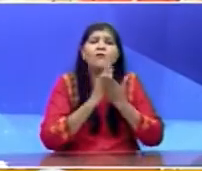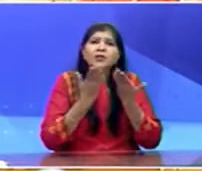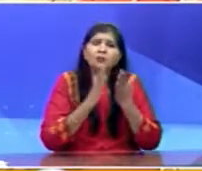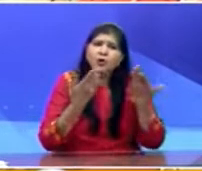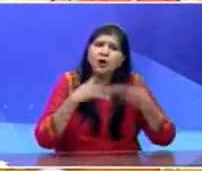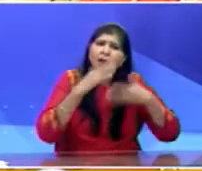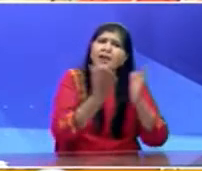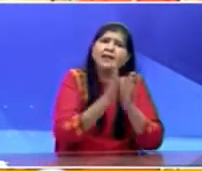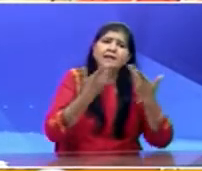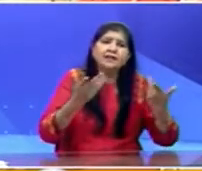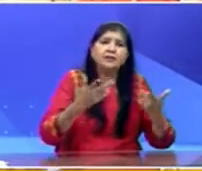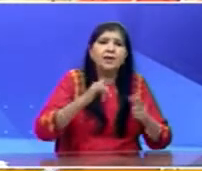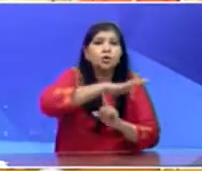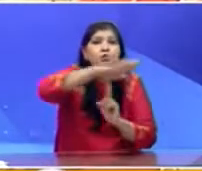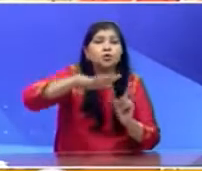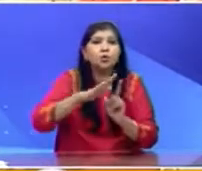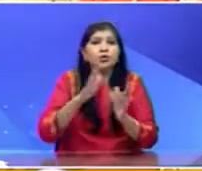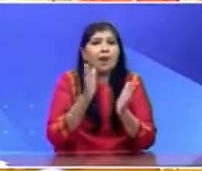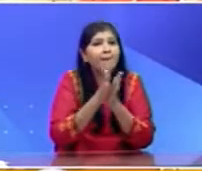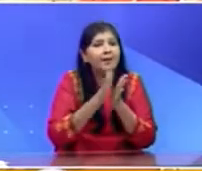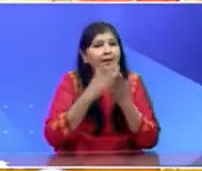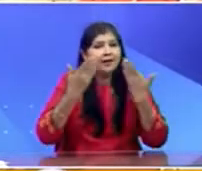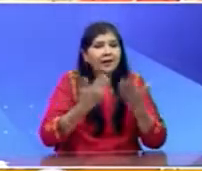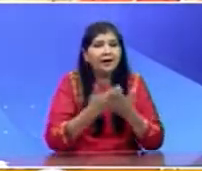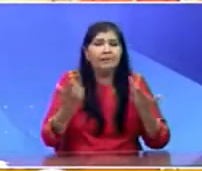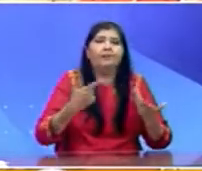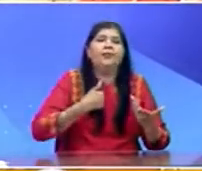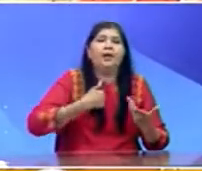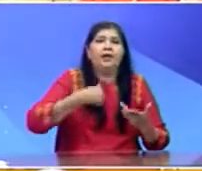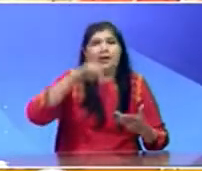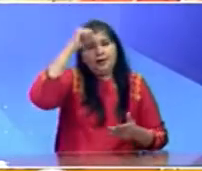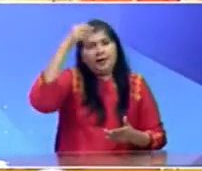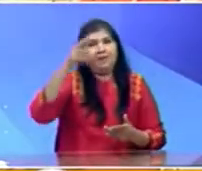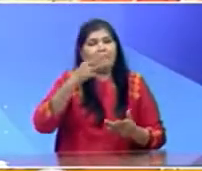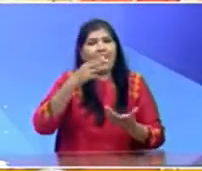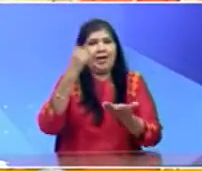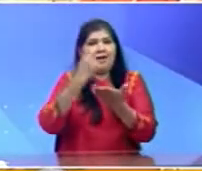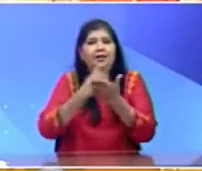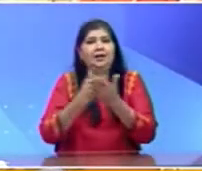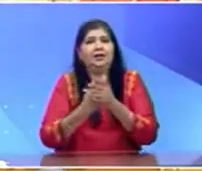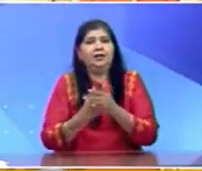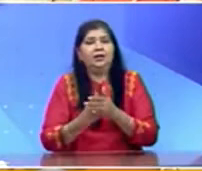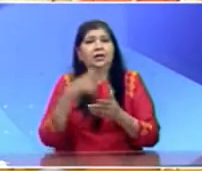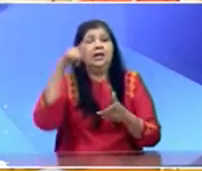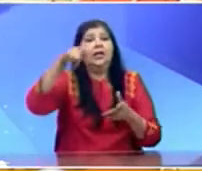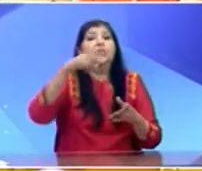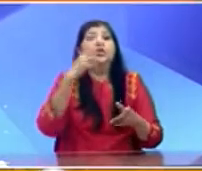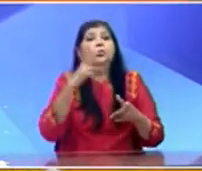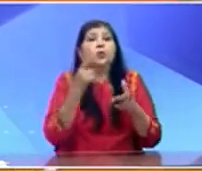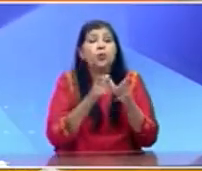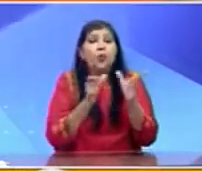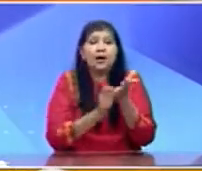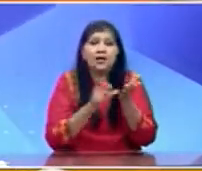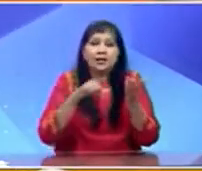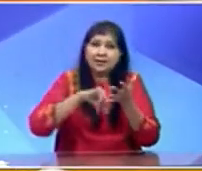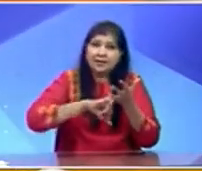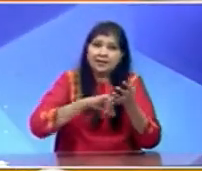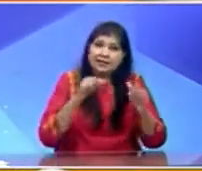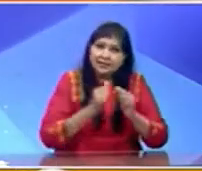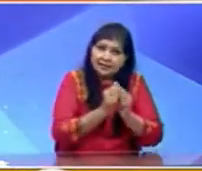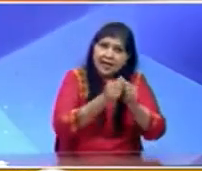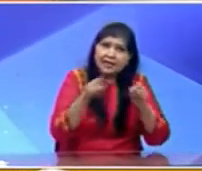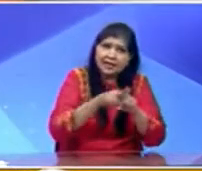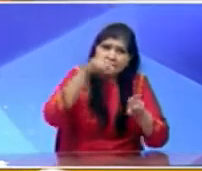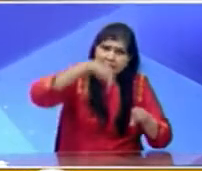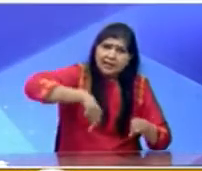का हमारे तिरंगे से एक विशेष संबंध भी है। इसी दिन पिंगली वेंकैया जी की जन्म जयंती होती